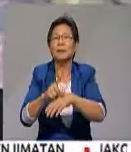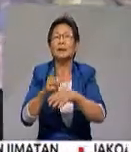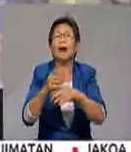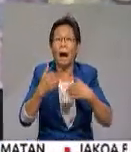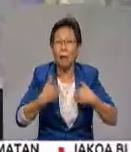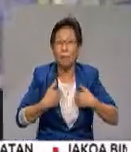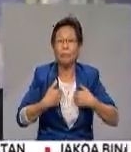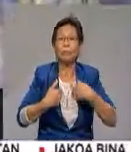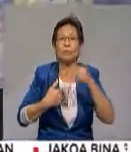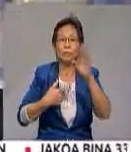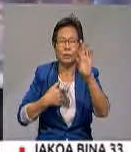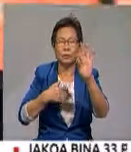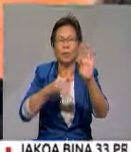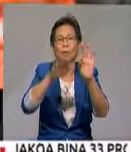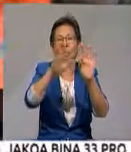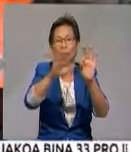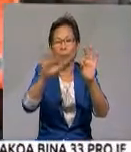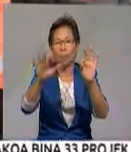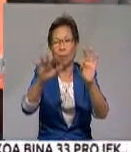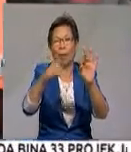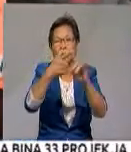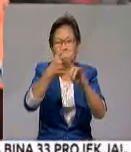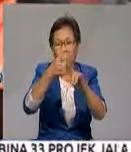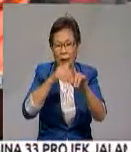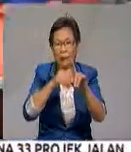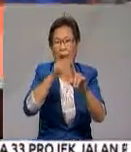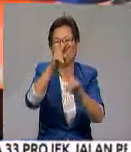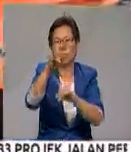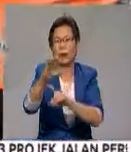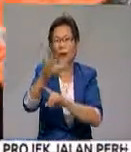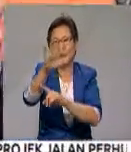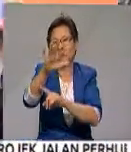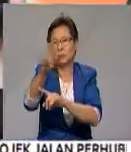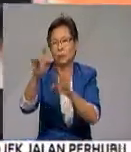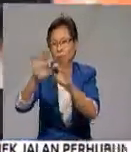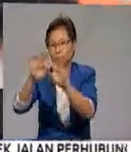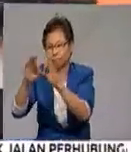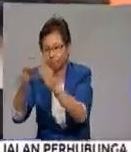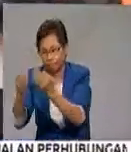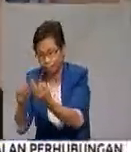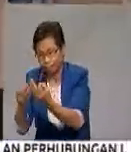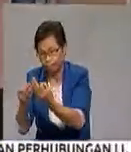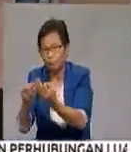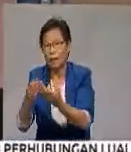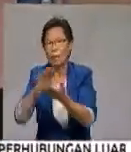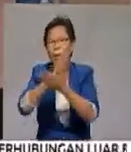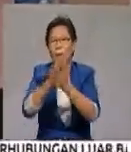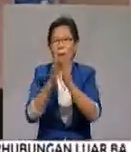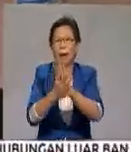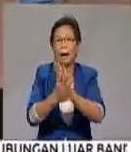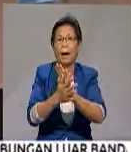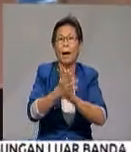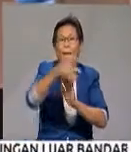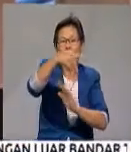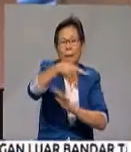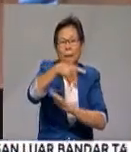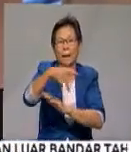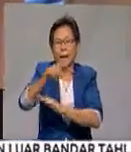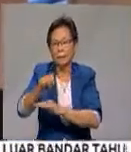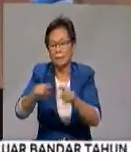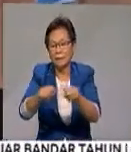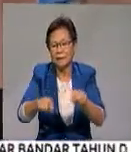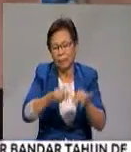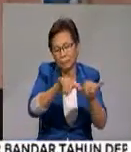berbaki 955 orang daripada 251 keluarga. Mereka menjadikan 8 PPS sebagai